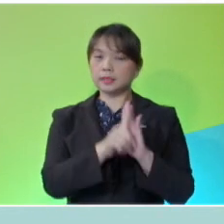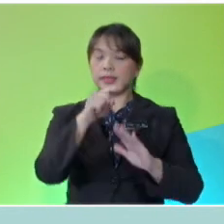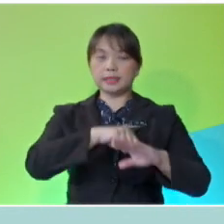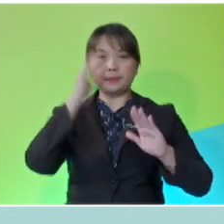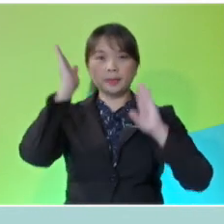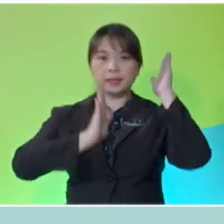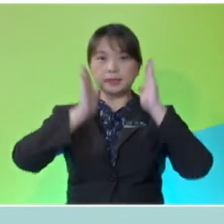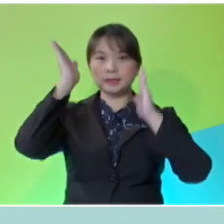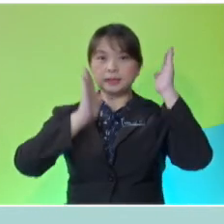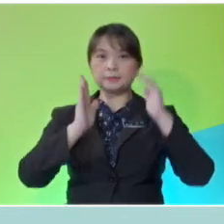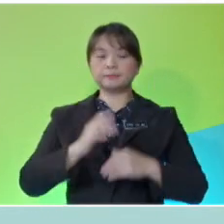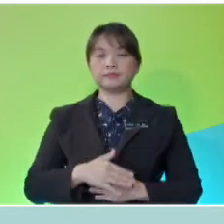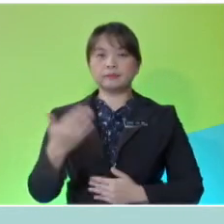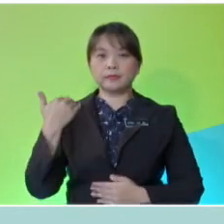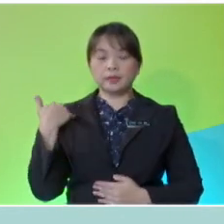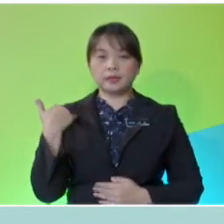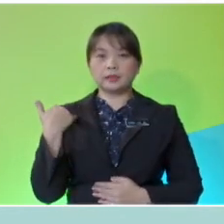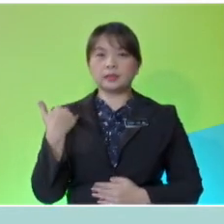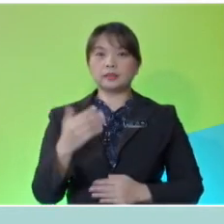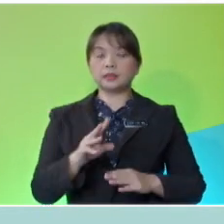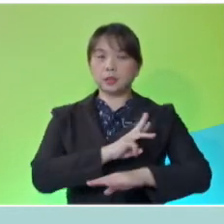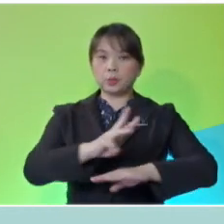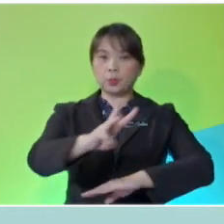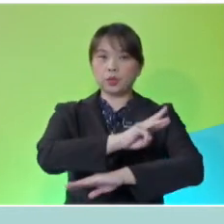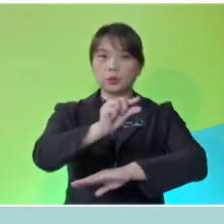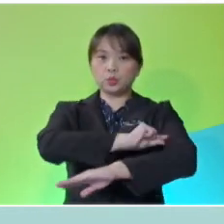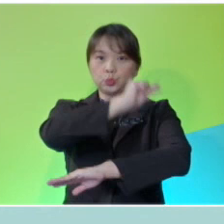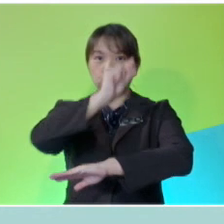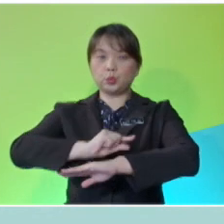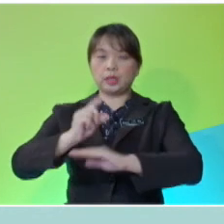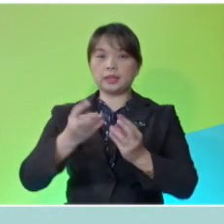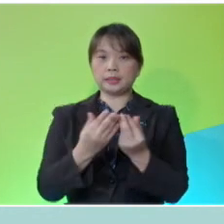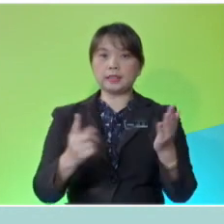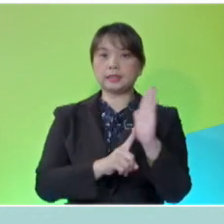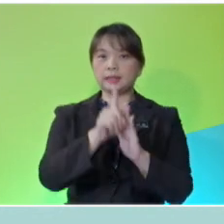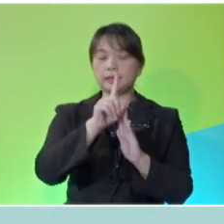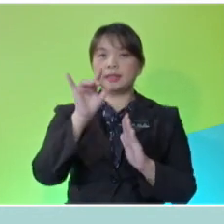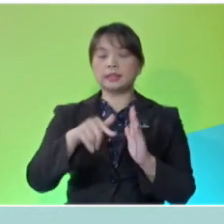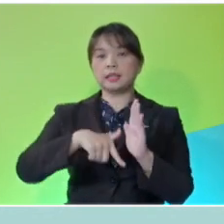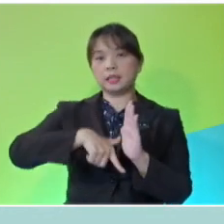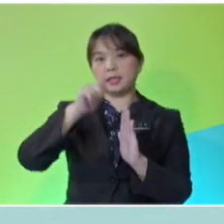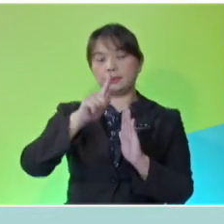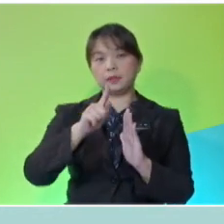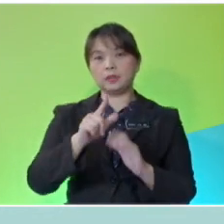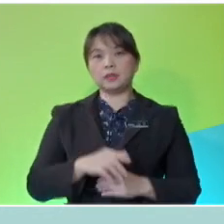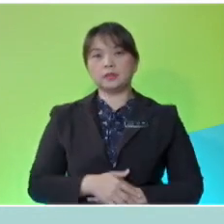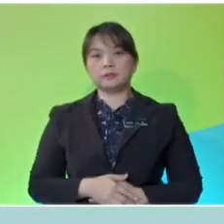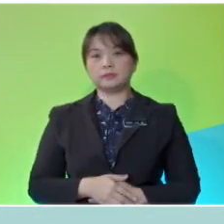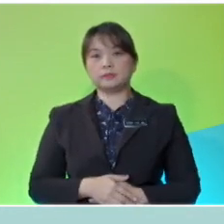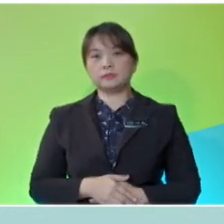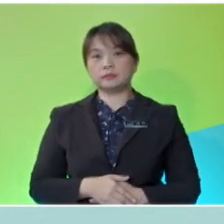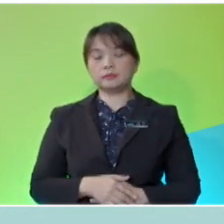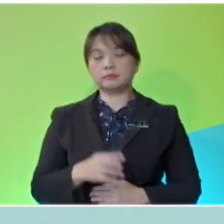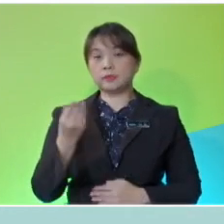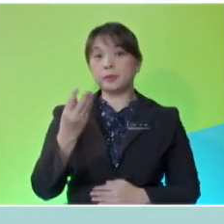tinggi di Malaysia merangkumi kawasan bancaran gunung dan tanah tinggi yang mempunyai ketinggian melebihi 180 m dari